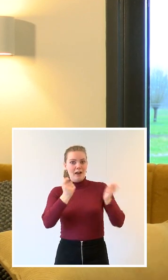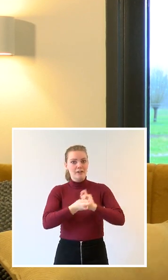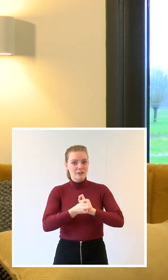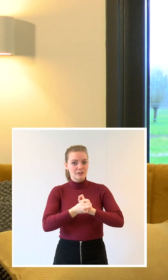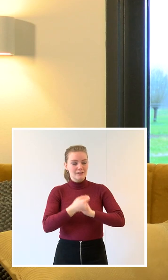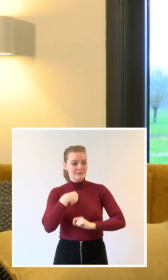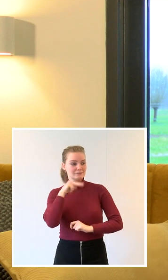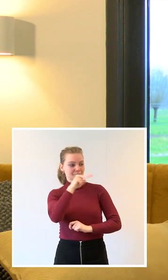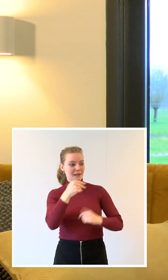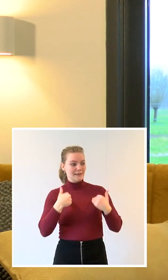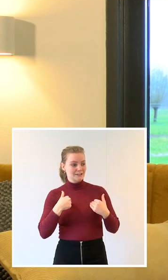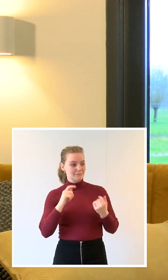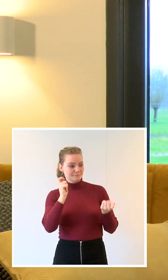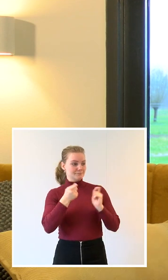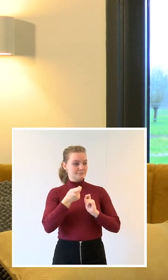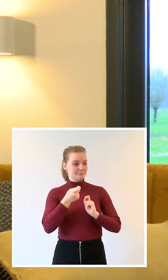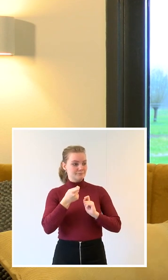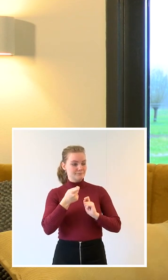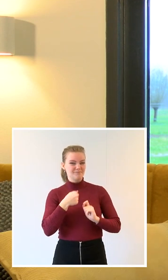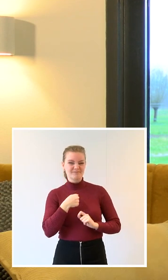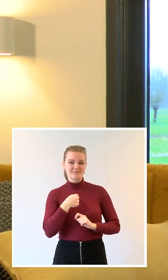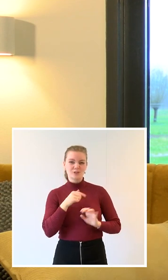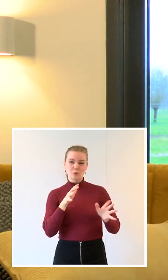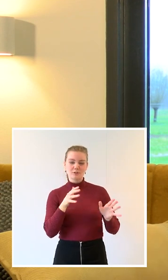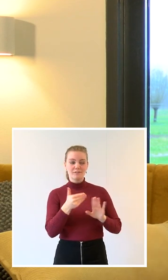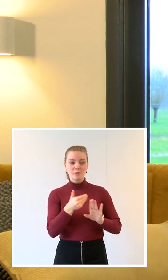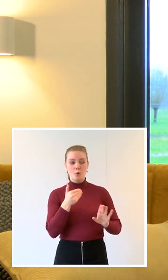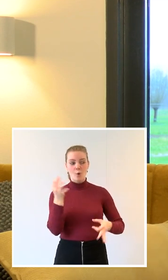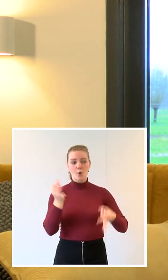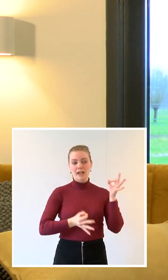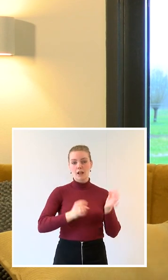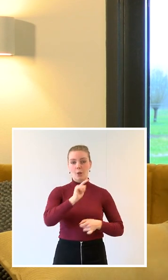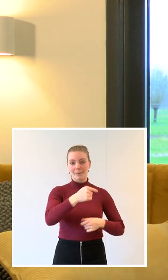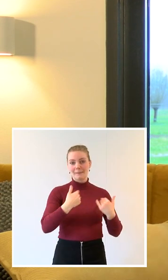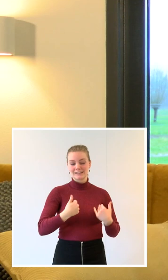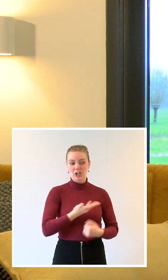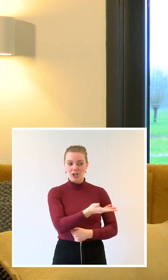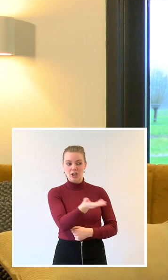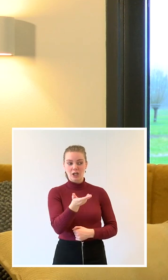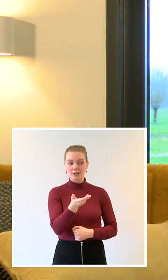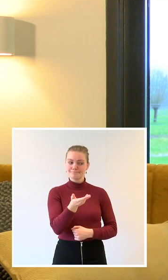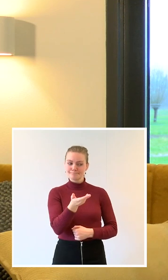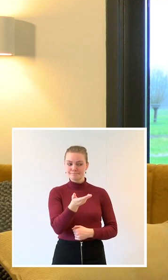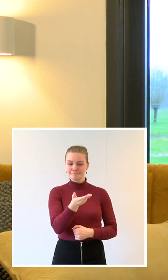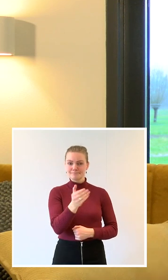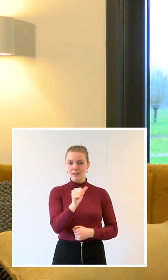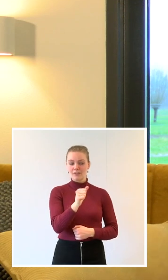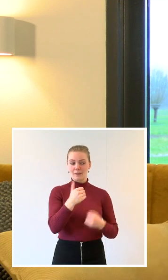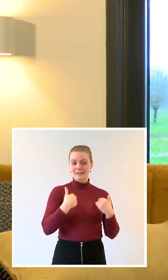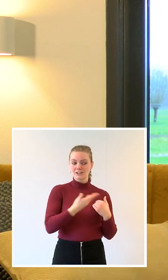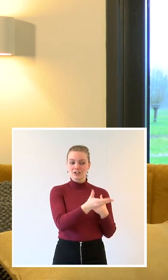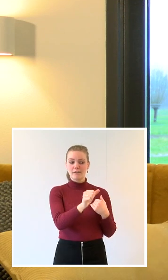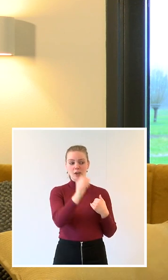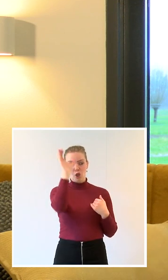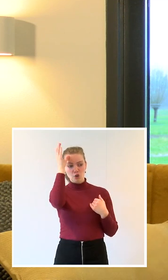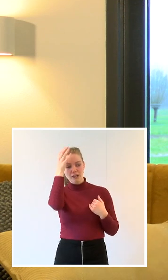nogal tegen bepaalde mensen wel wat vooroordelen. Bepaalde mensen die anders zijn dan ik, met een andere culturele achtergrond. Maar nu ben ik